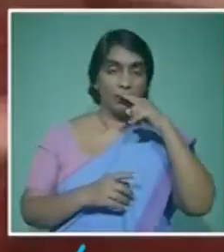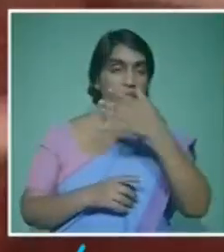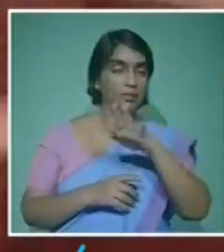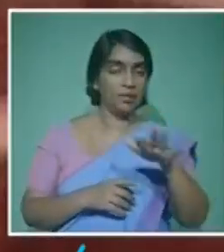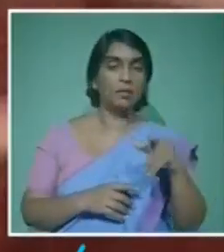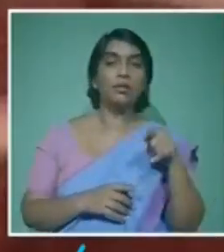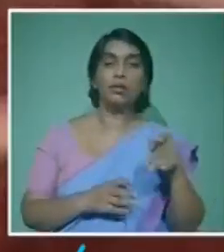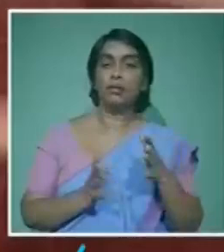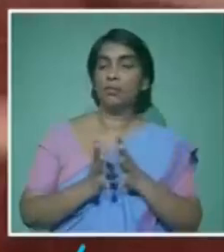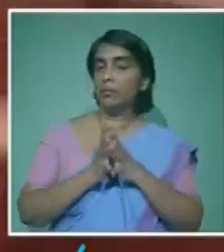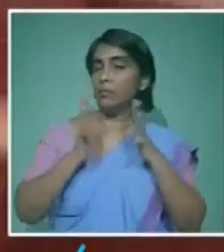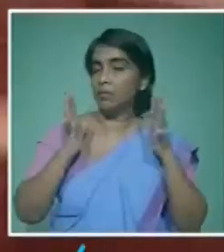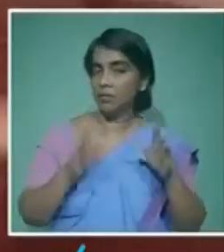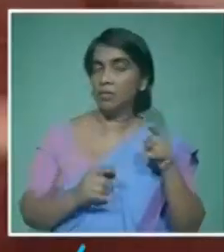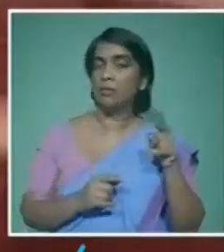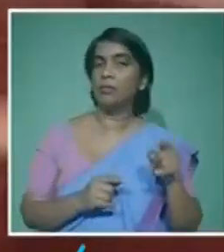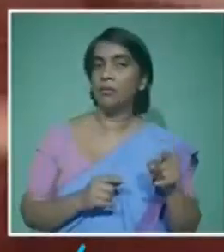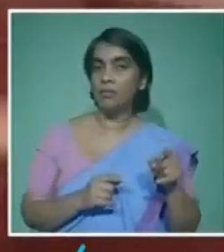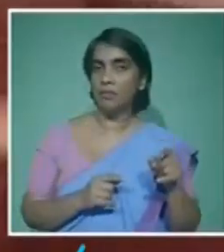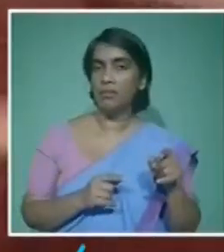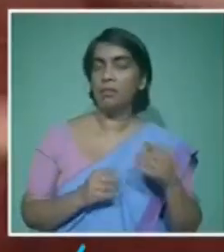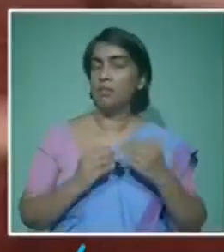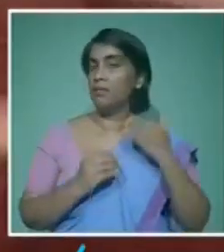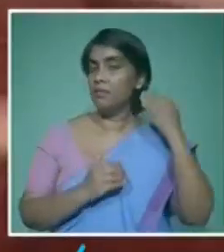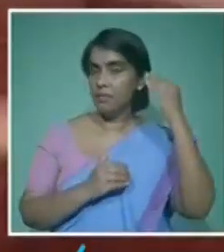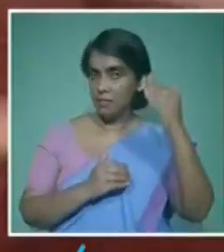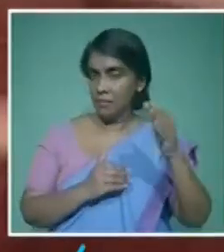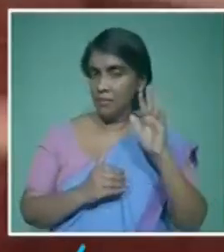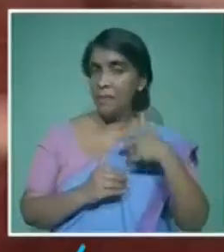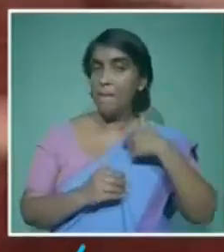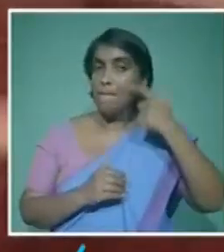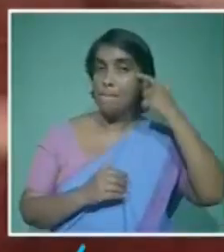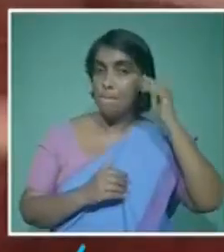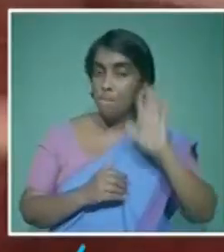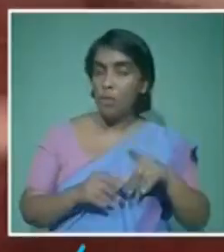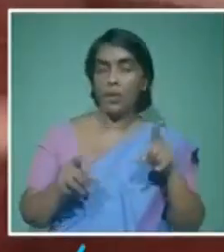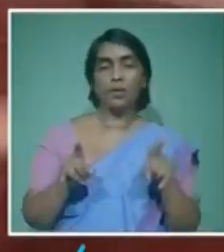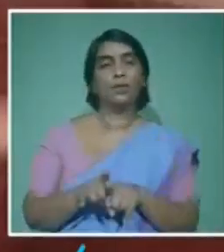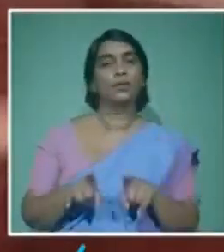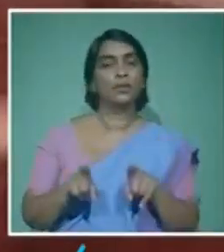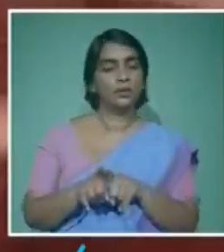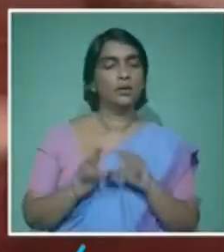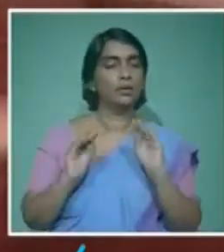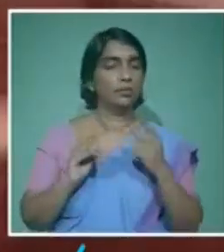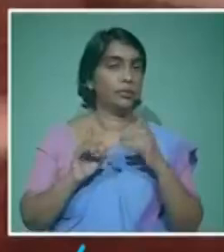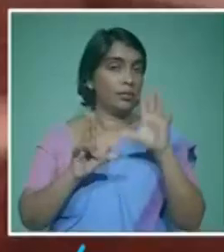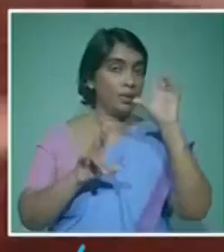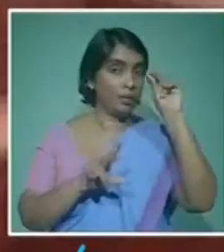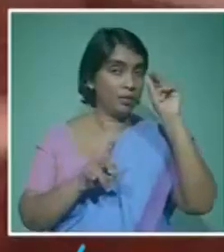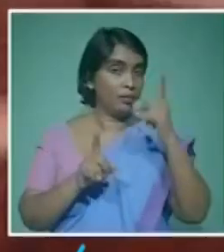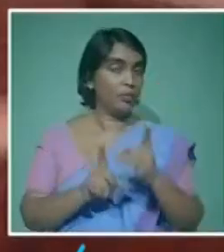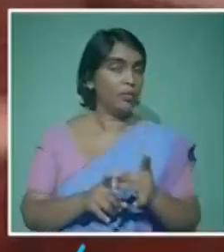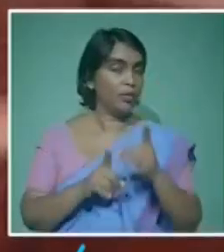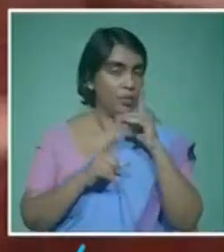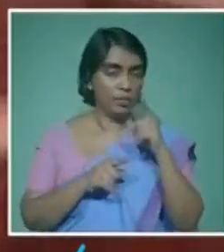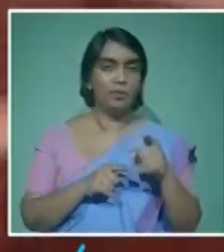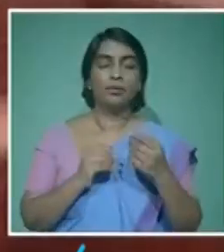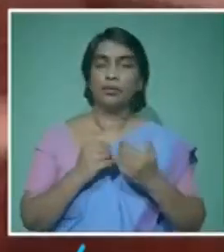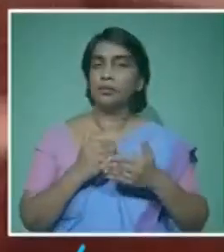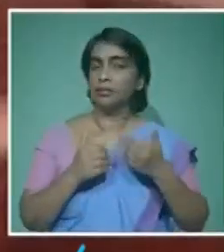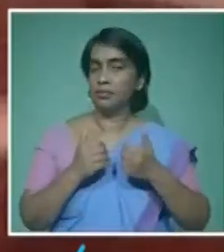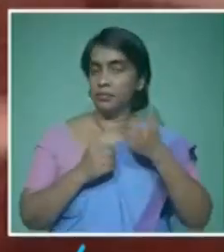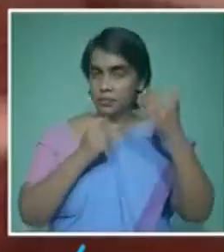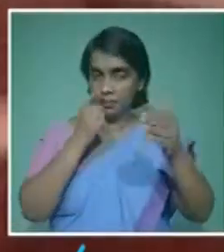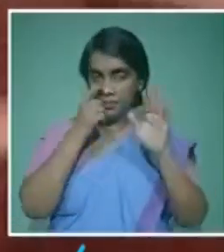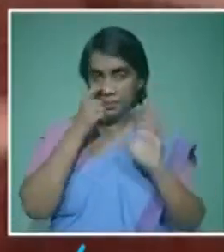வகையில் நிர்மாணிக்கப்பட்டுள்ளதை இன்று அத்துறைமுகங்கள் எதிர்கொள்ளுகின்ற இயற்கை ரீதியிலான பிரச்சனைகளை முன்வைத்து